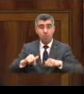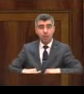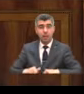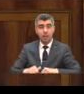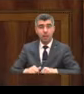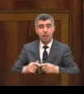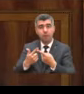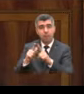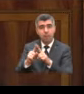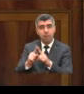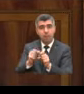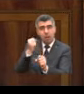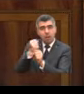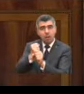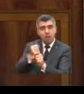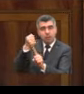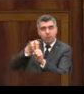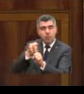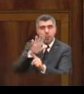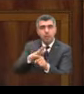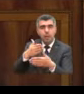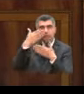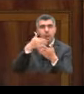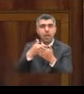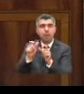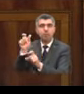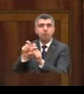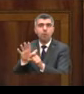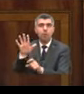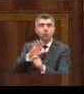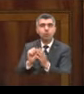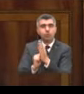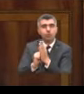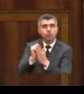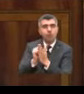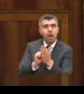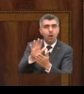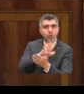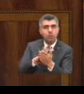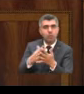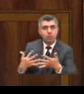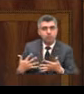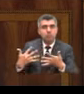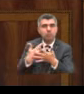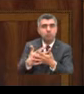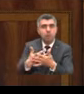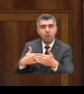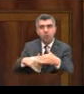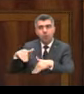انا كنفرح ملي كنجزو كمغاربه، ملي كمغاربه كننجحوا اننا نجمعوا المغاربه ديالنا اللي هما في